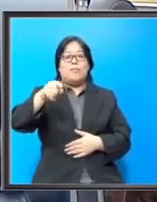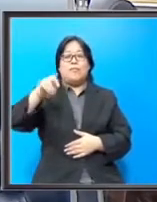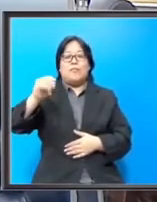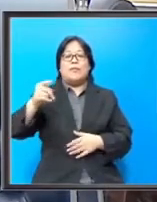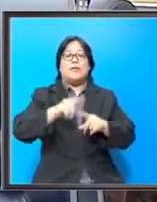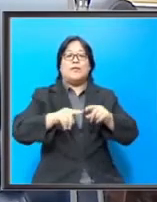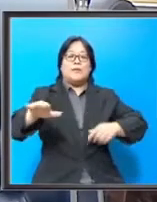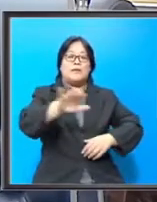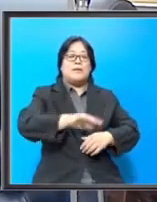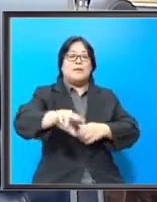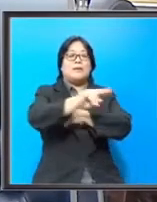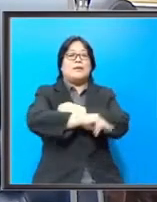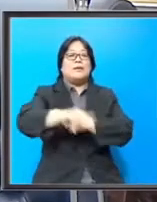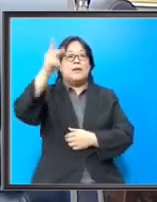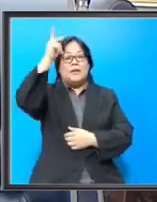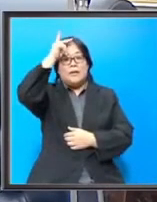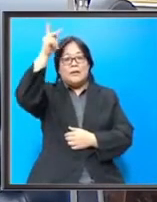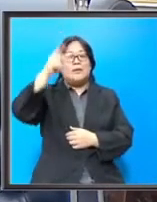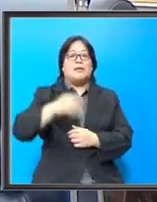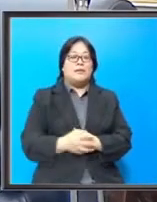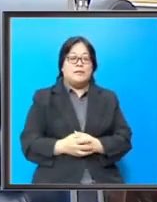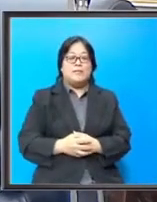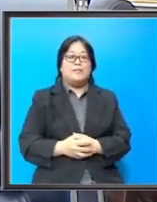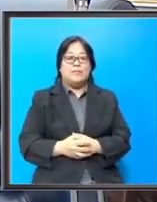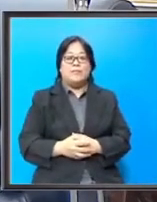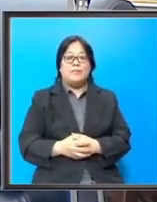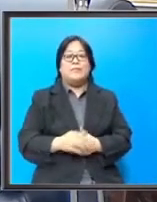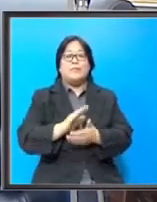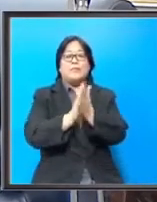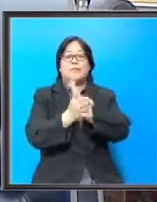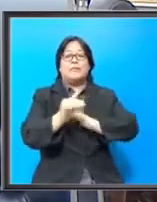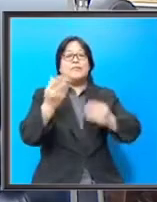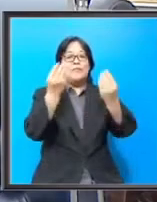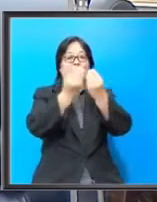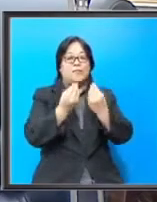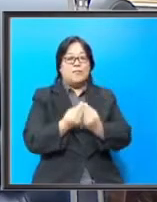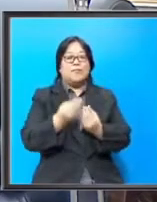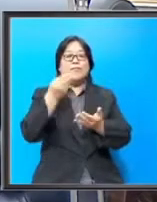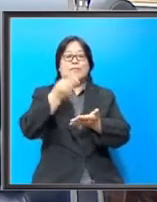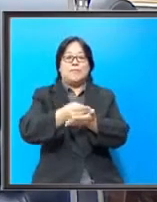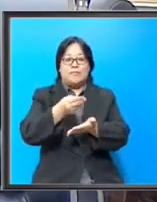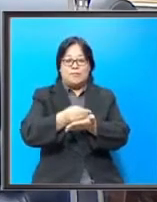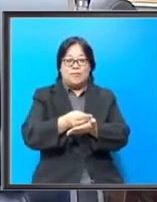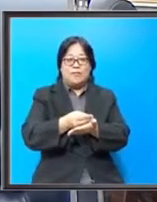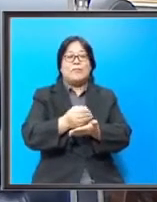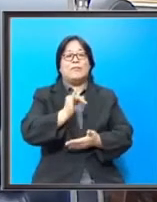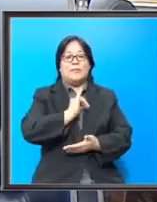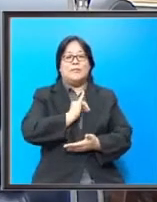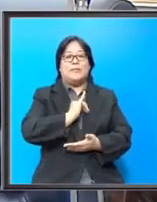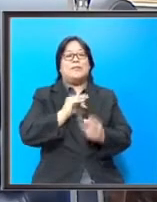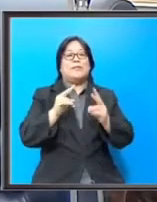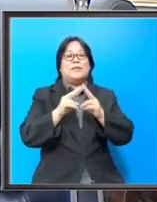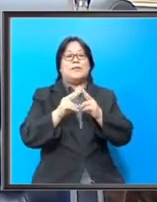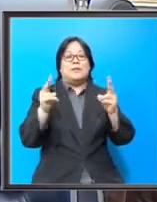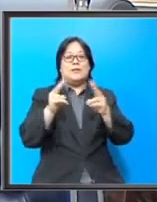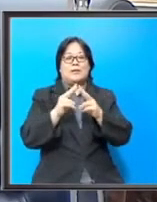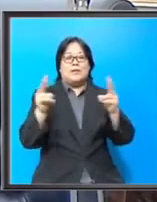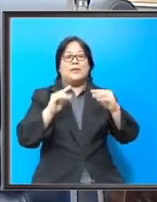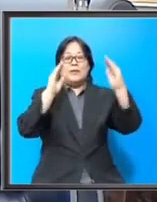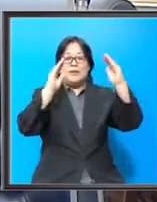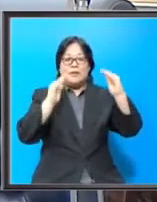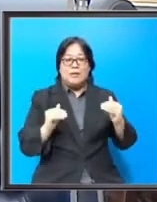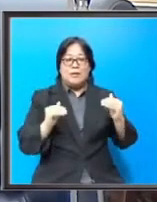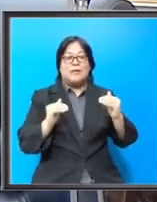putih bahkan teknik iklan than a secara keseluruhannya jadi sejumlah peruntukan saya sangat-sangat